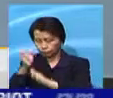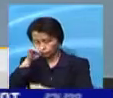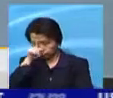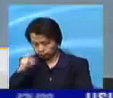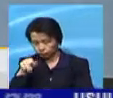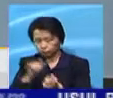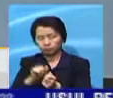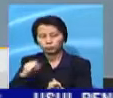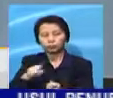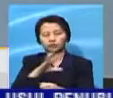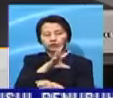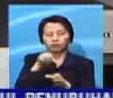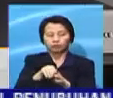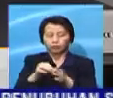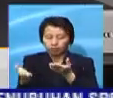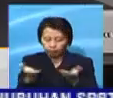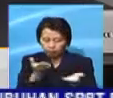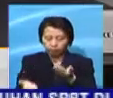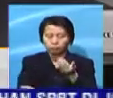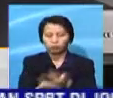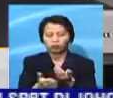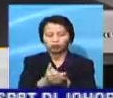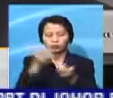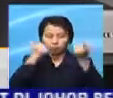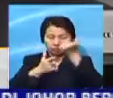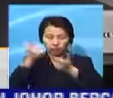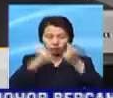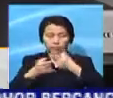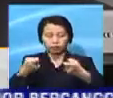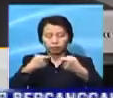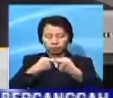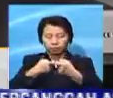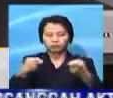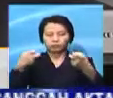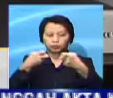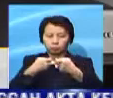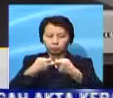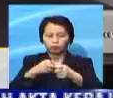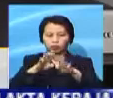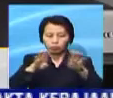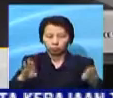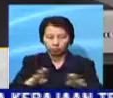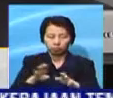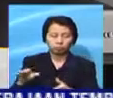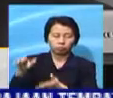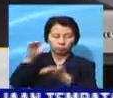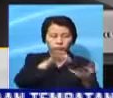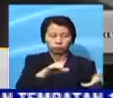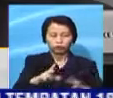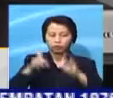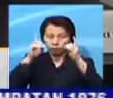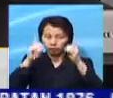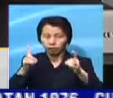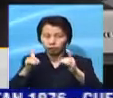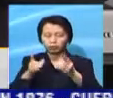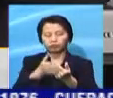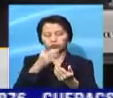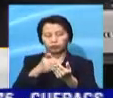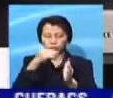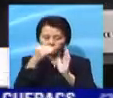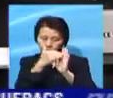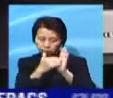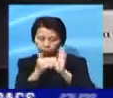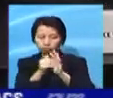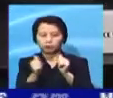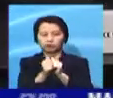inisiatif itu meliputi khidmat kewangan pelancongan elektrik dan elektronik borong dan runcik pendidikan infrastruktur kandungan